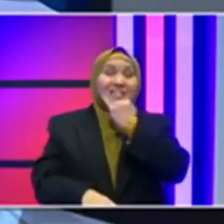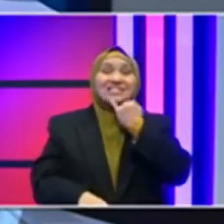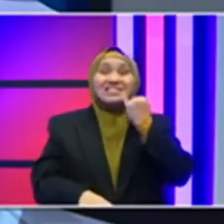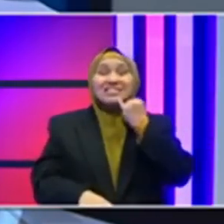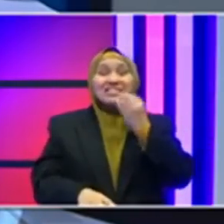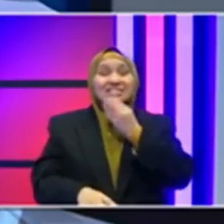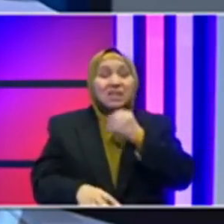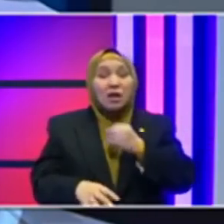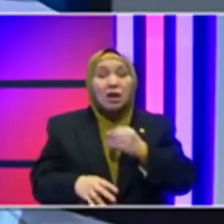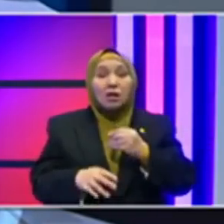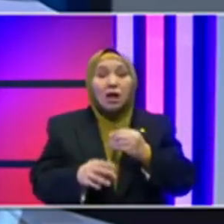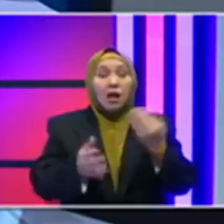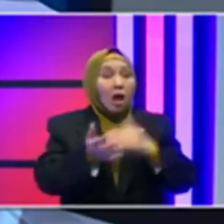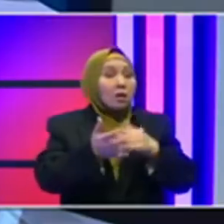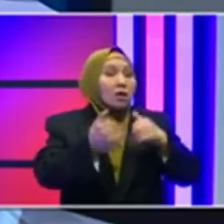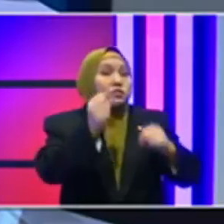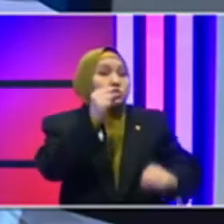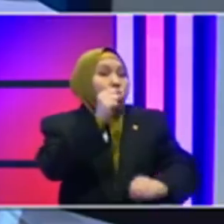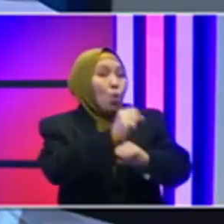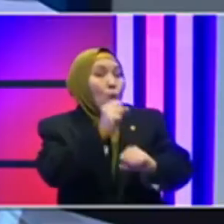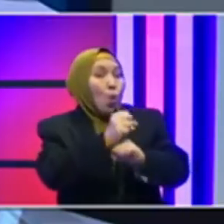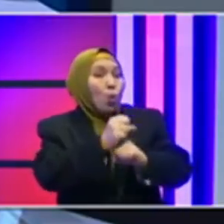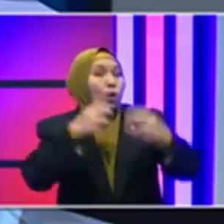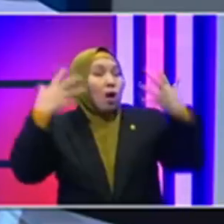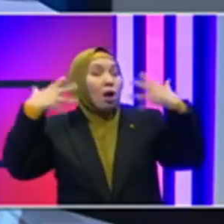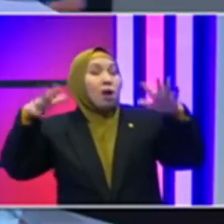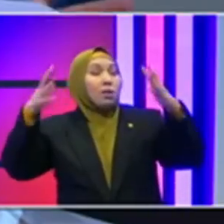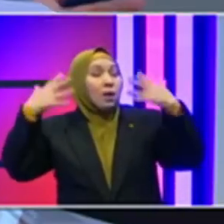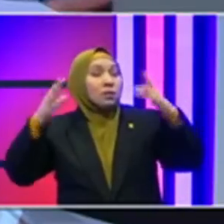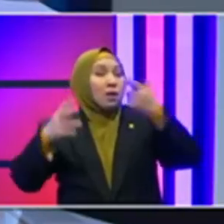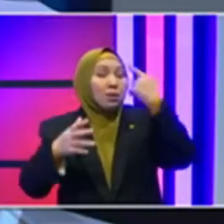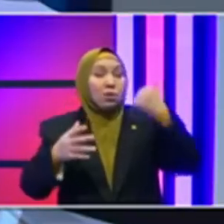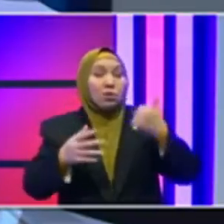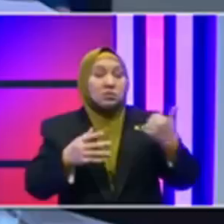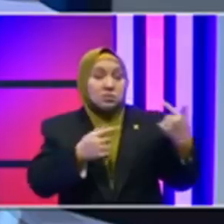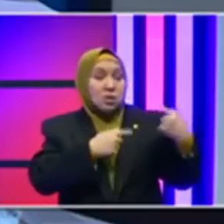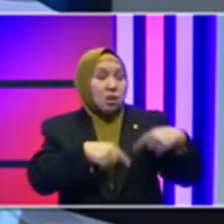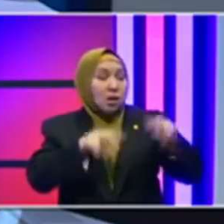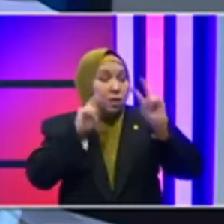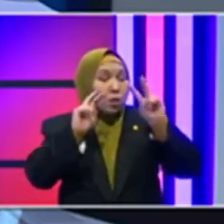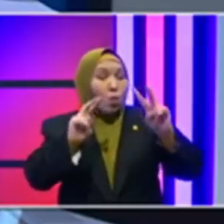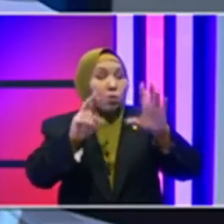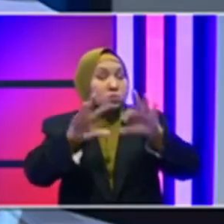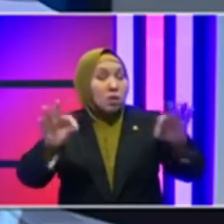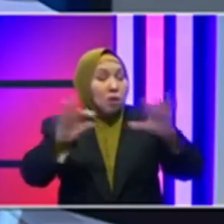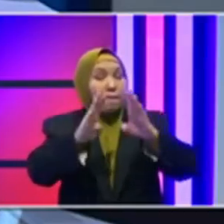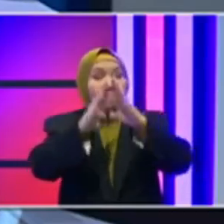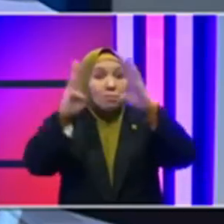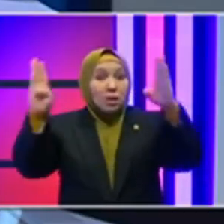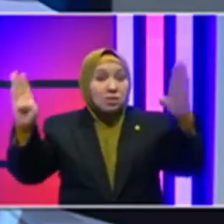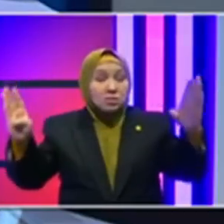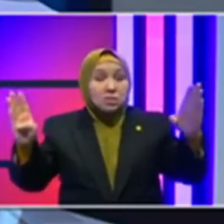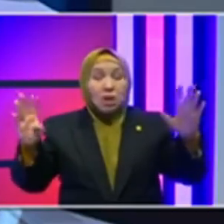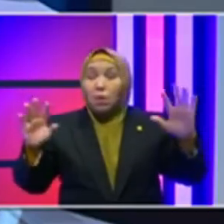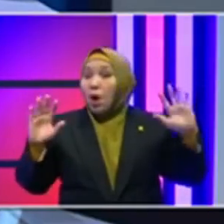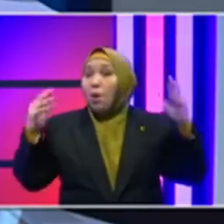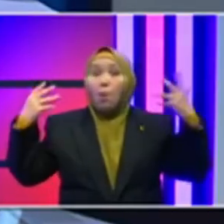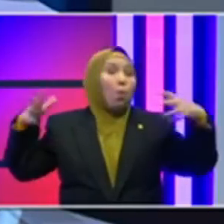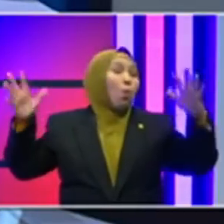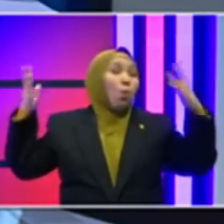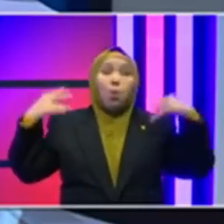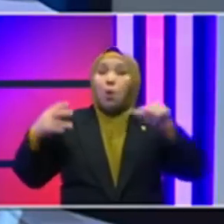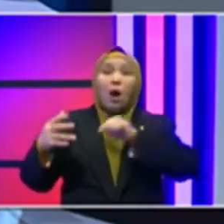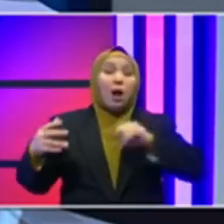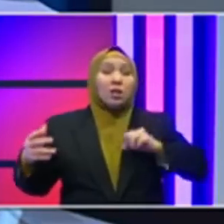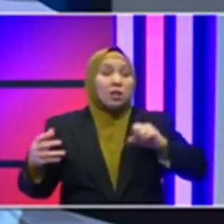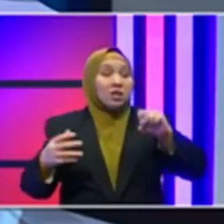lebih menyukung kehebatan karena mereka sedang menyaksikan satu peristiwa yang besar uh hebat sekali ahli ahli